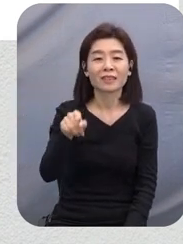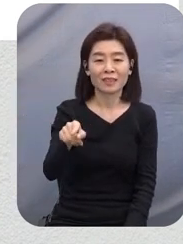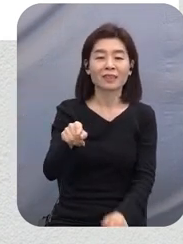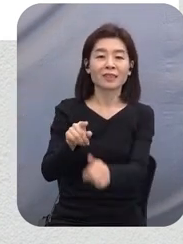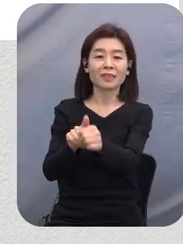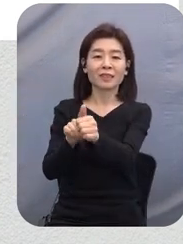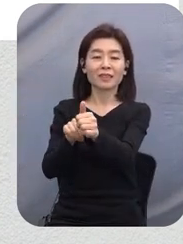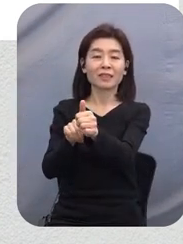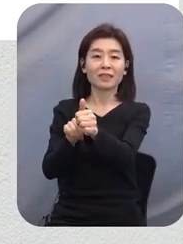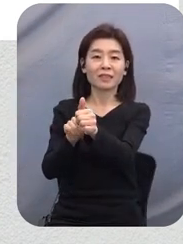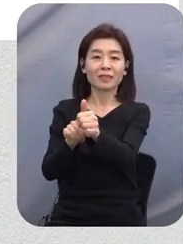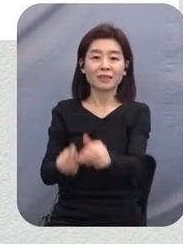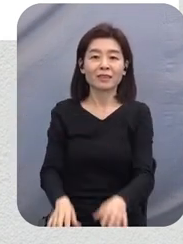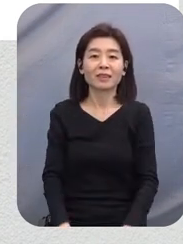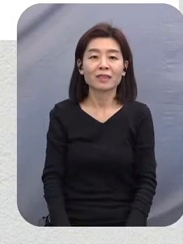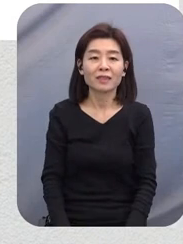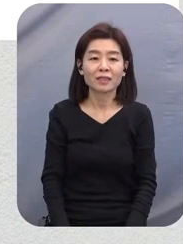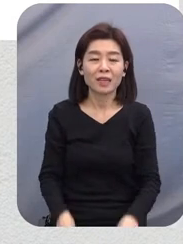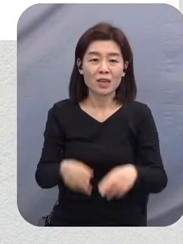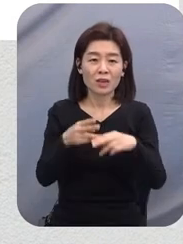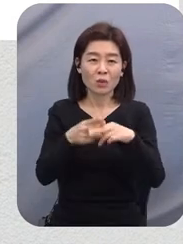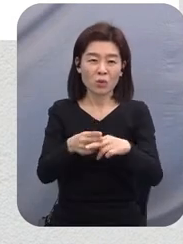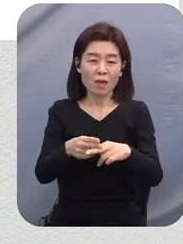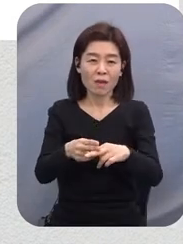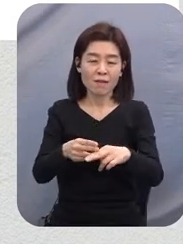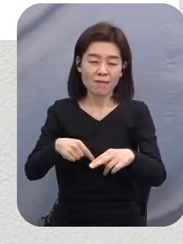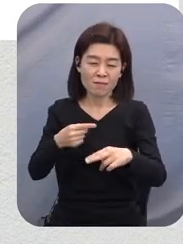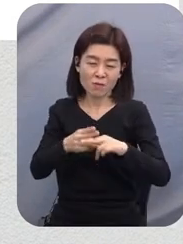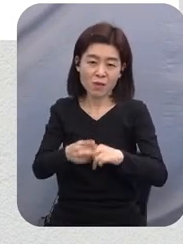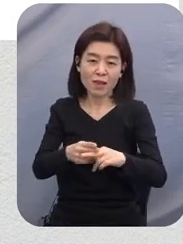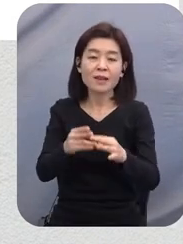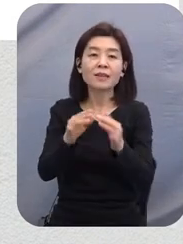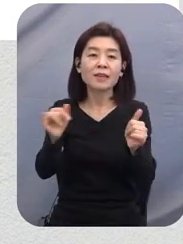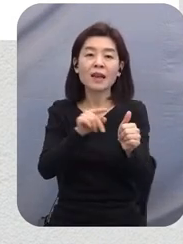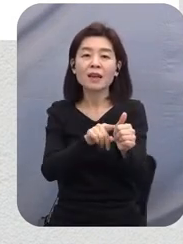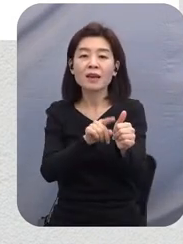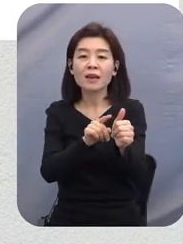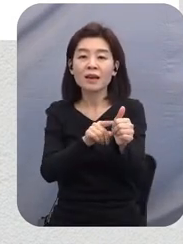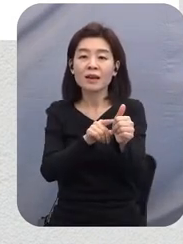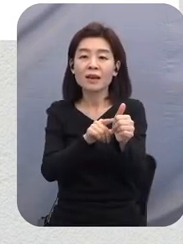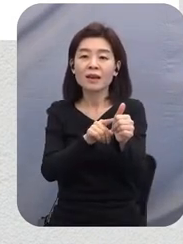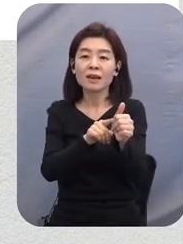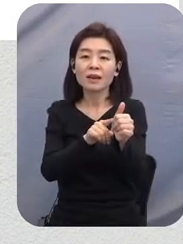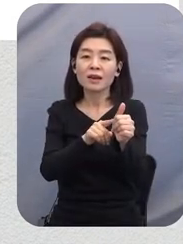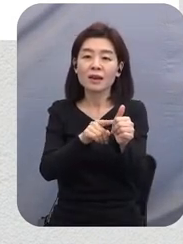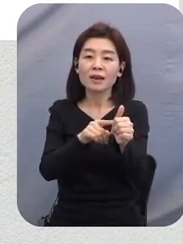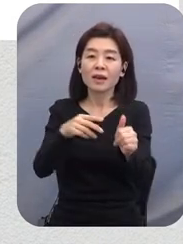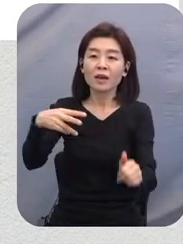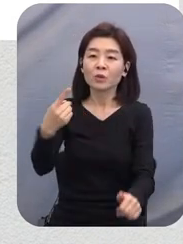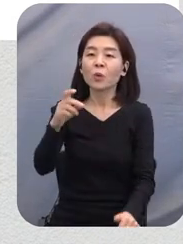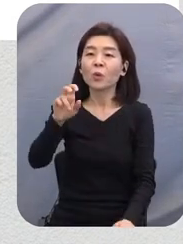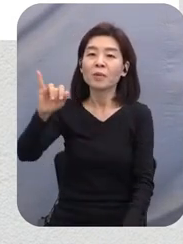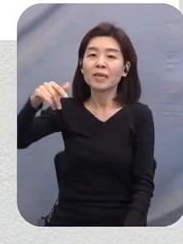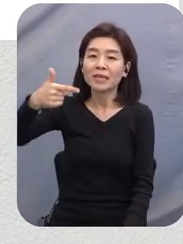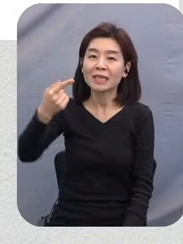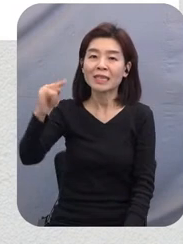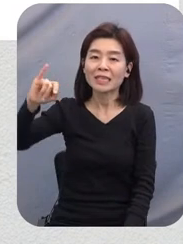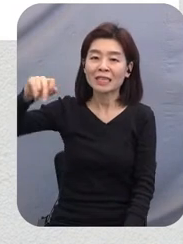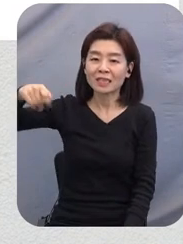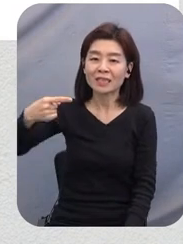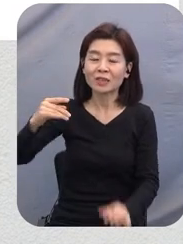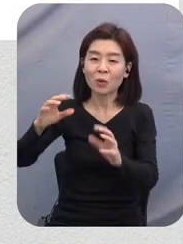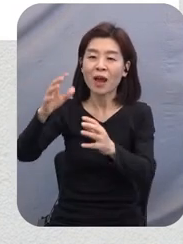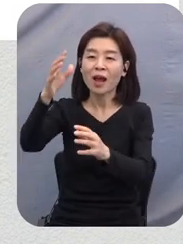사람은 이런 독재자, 특히 도미니카 공화국의 독재자 라파엘 투룰리오라는 사람이 있었는데 이